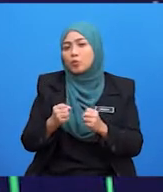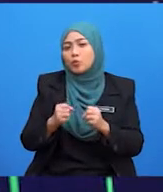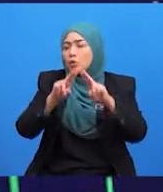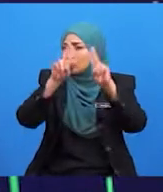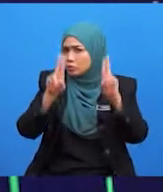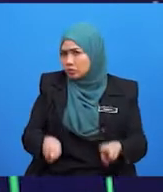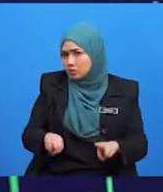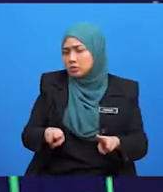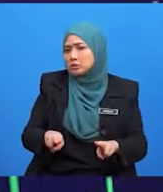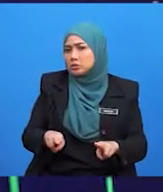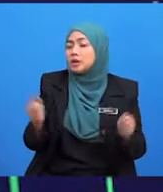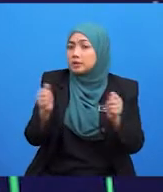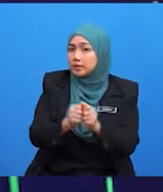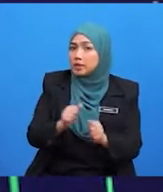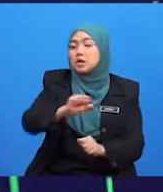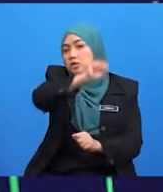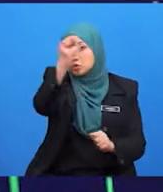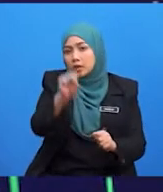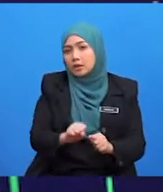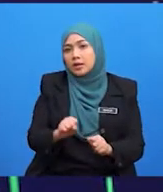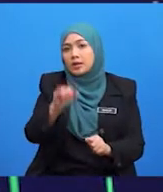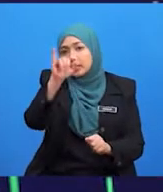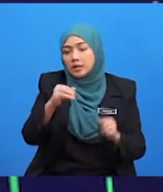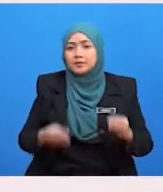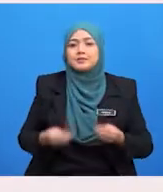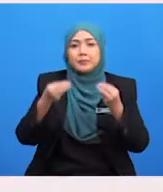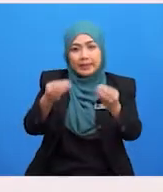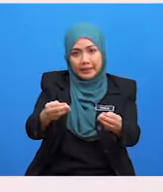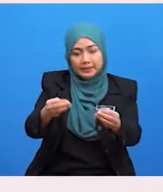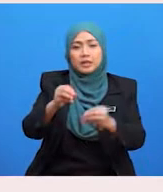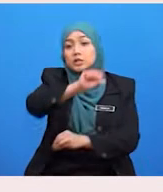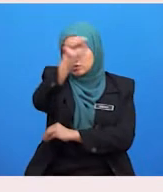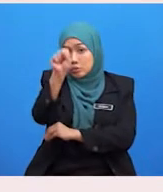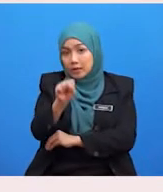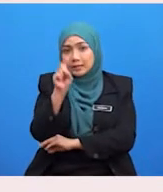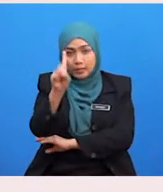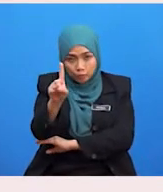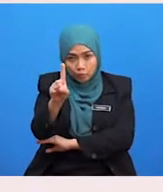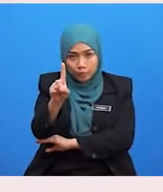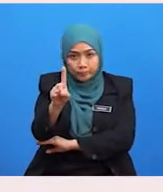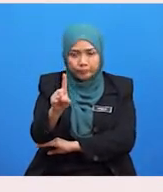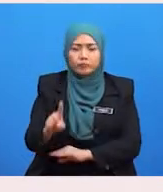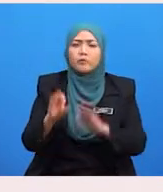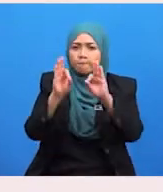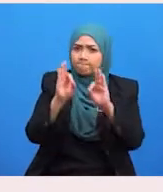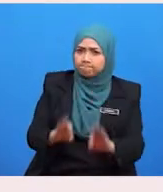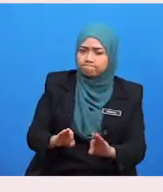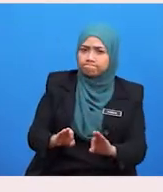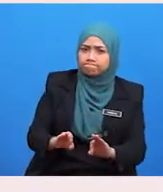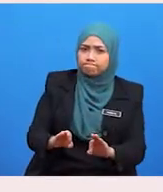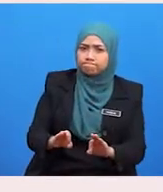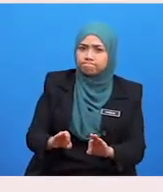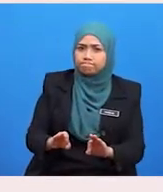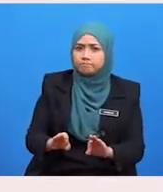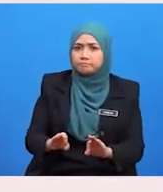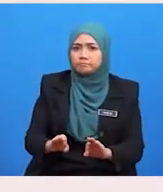kefahaman murid-murid dengan soalan yang cikgu berikan ini. Soalannya, formula mengira susut nilai